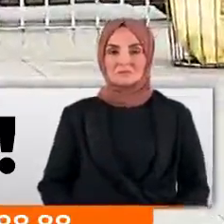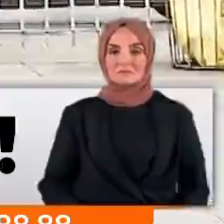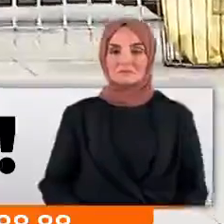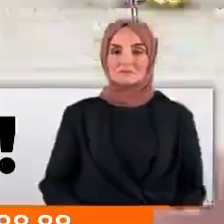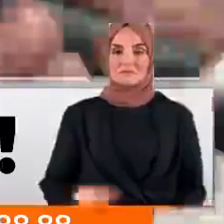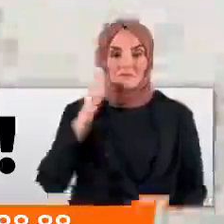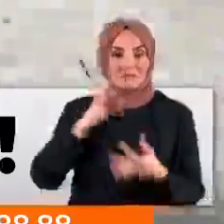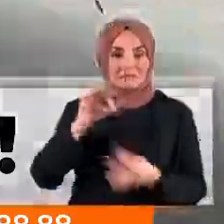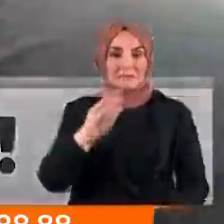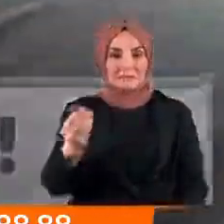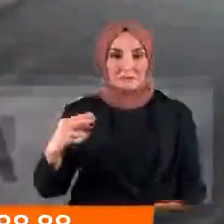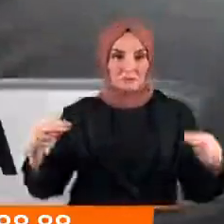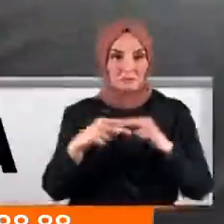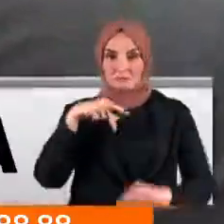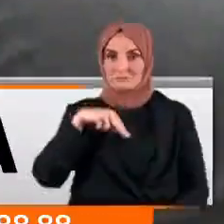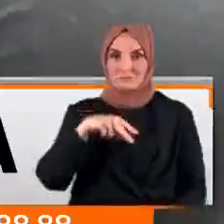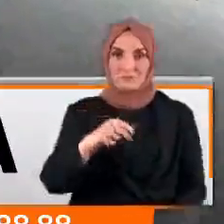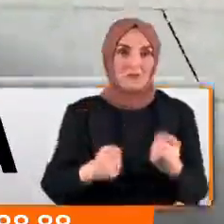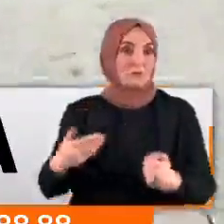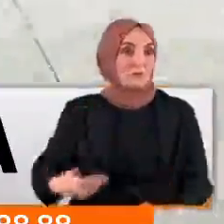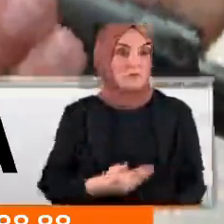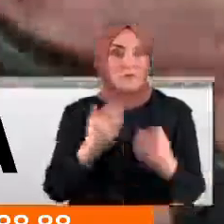insanlar karşıdan karşıya geçerken araba çarpabilirler